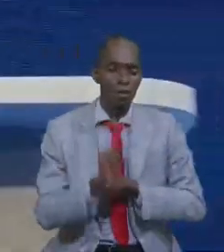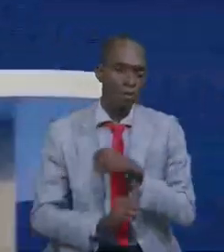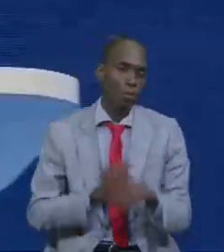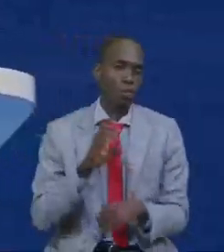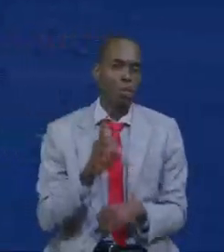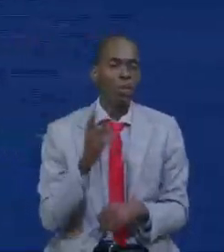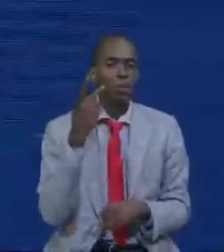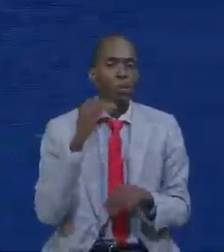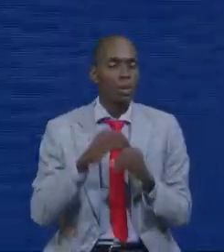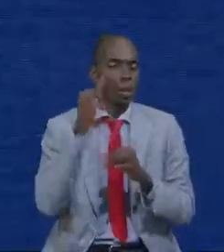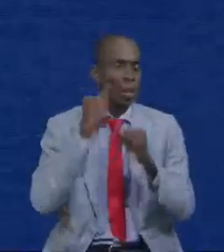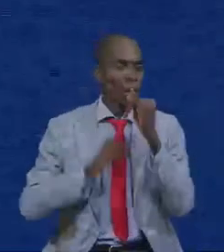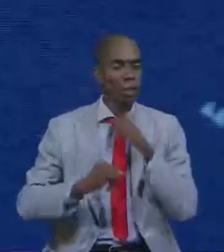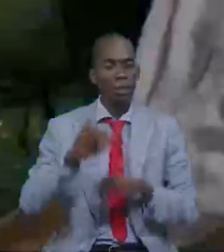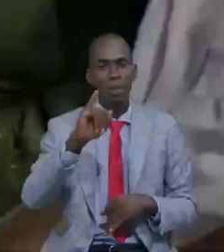59,